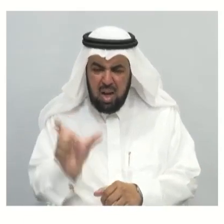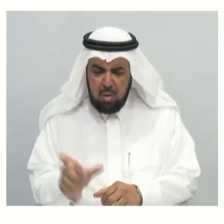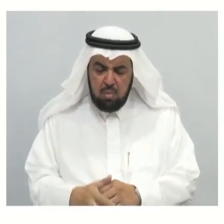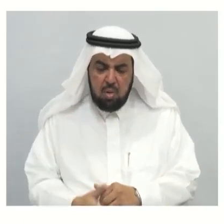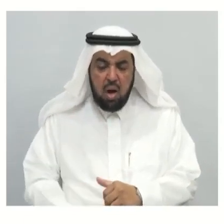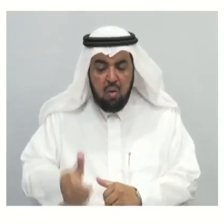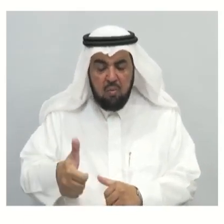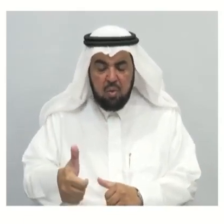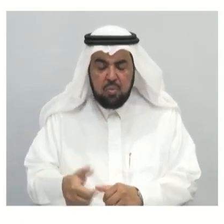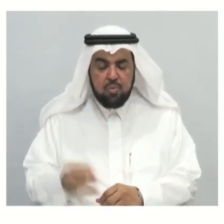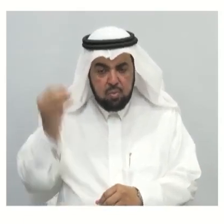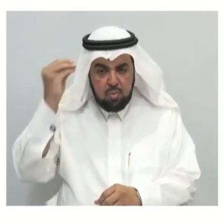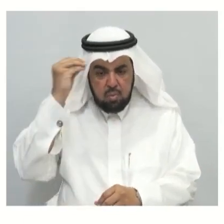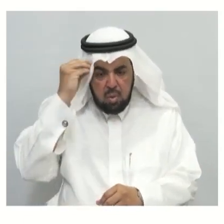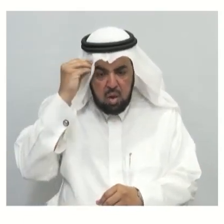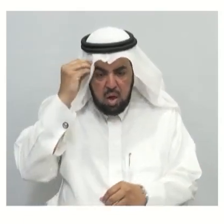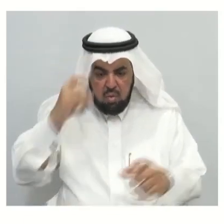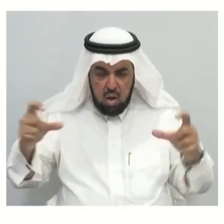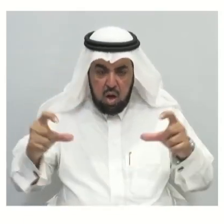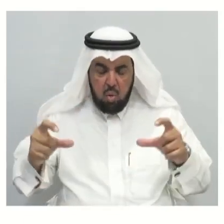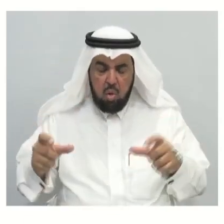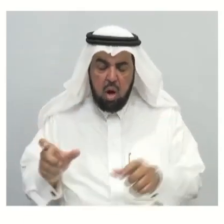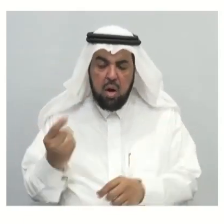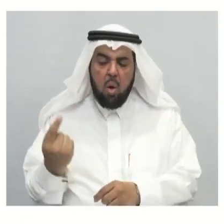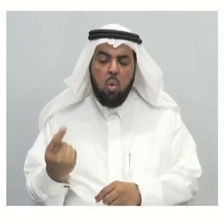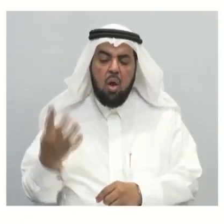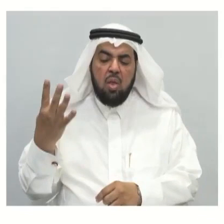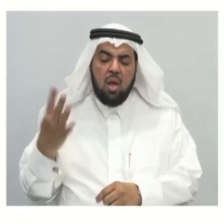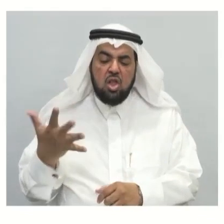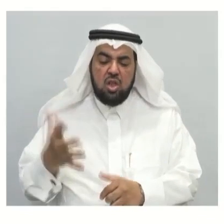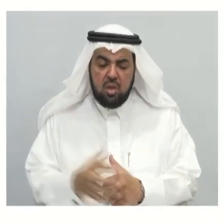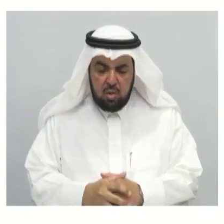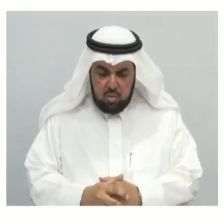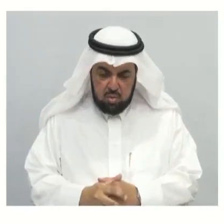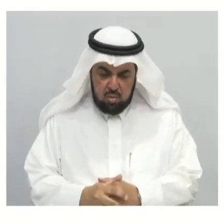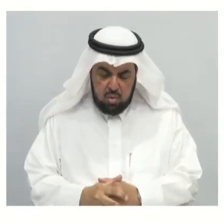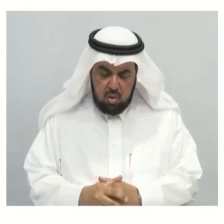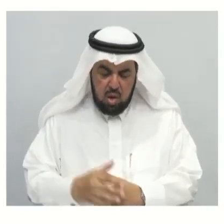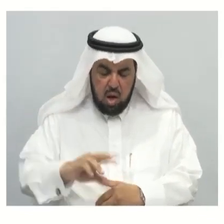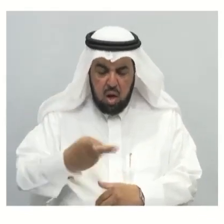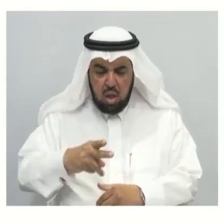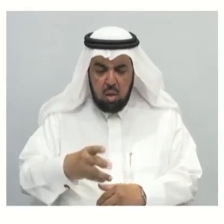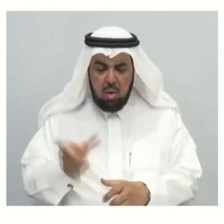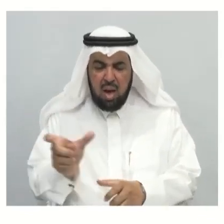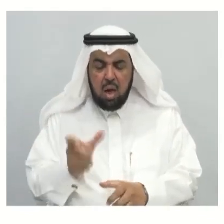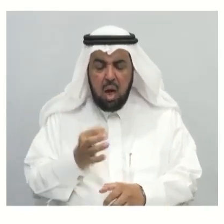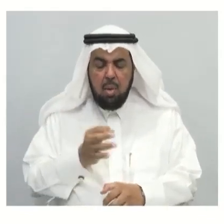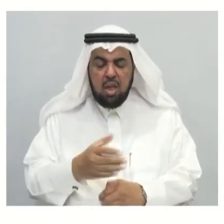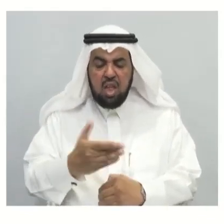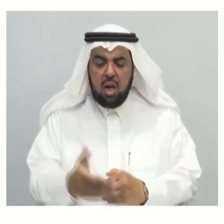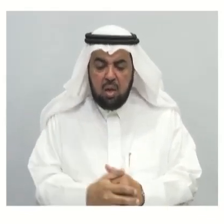اجل التعرف على عنوان الوحده الجديده الكلمات رتب الكلمات